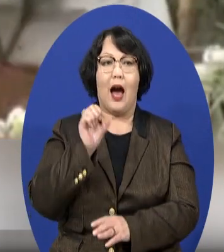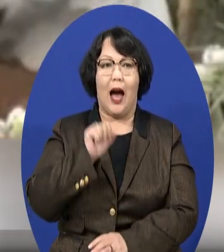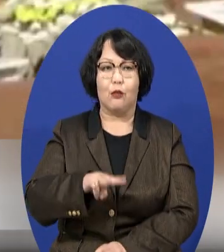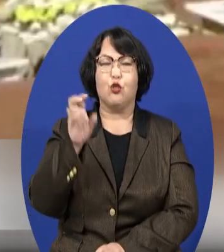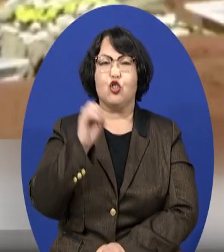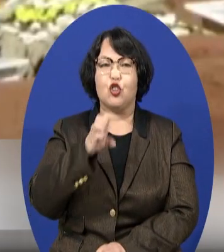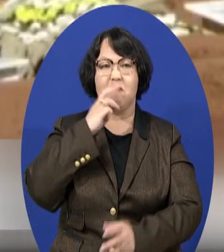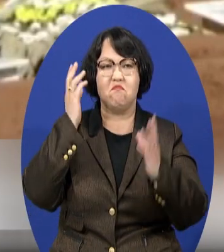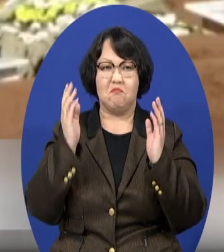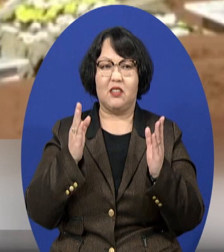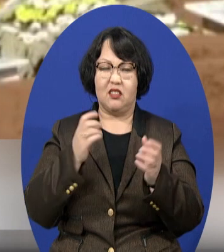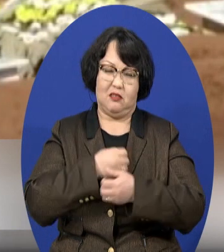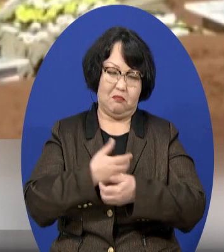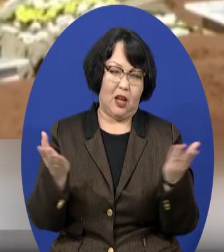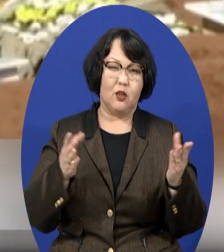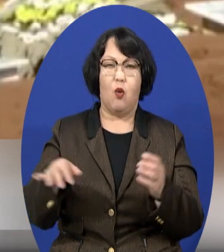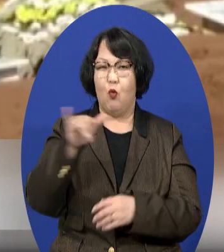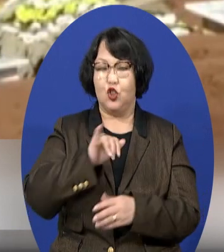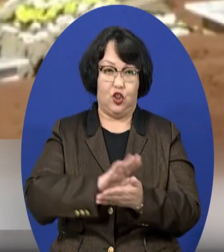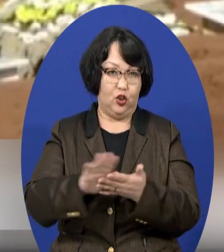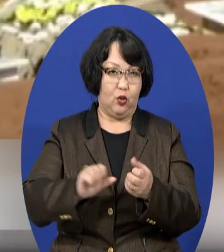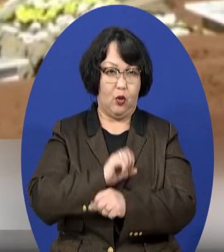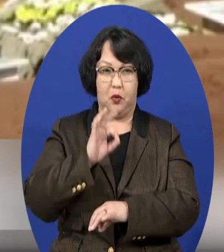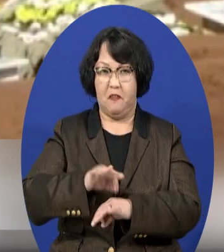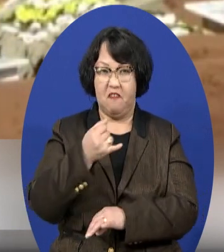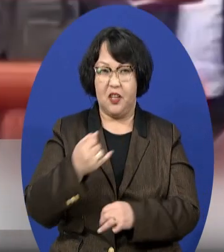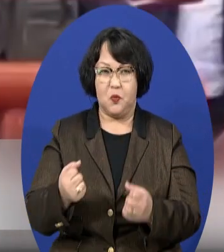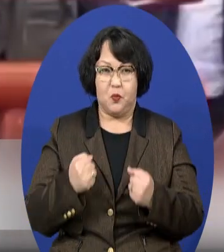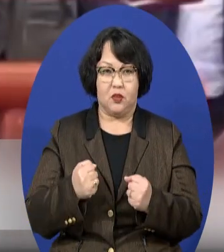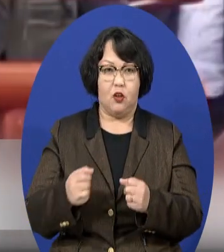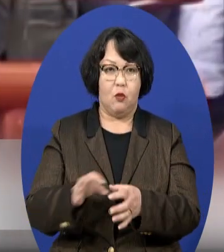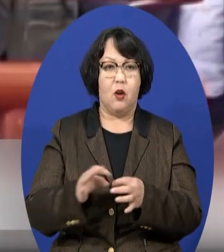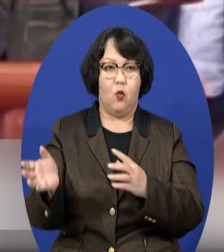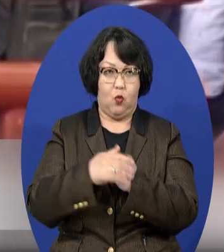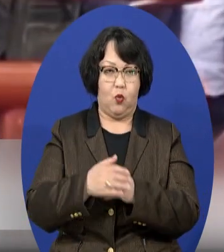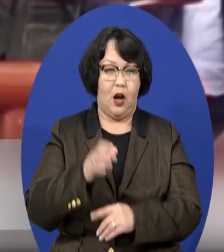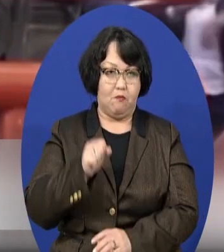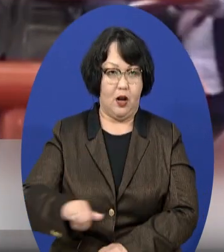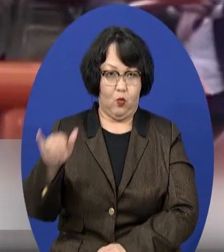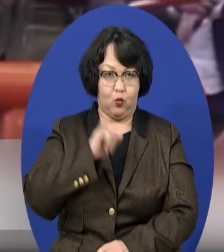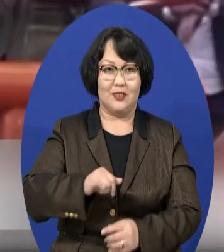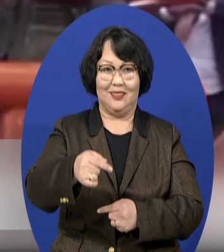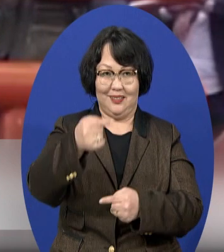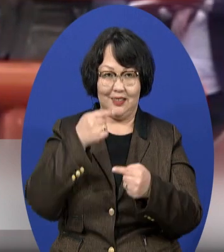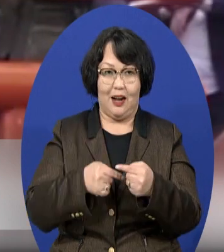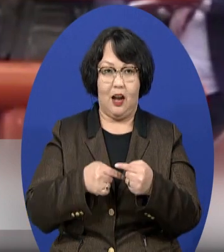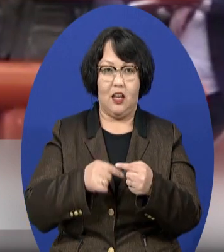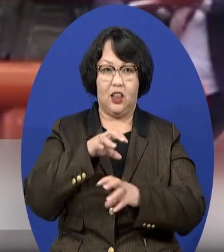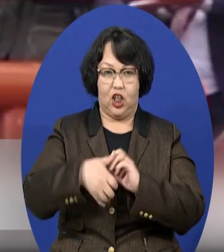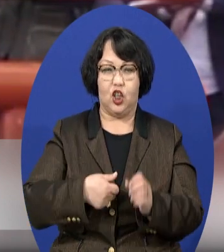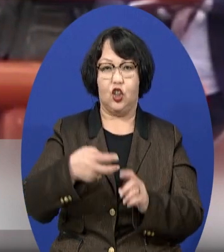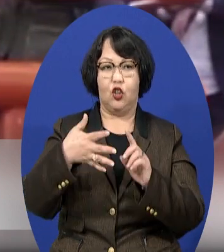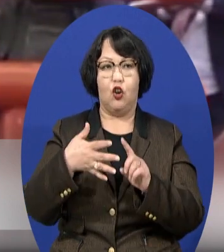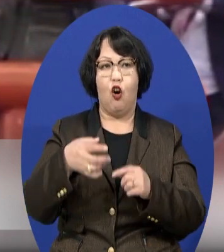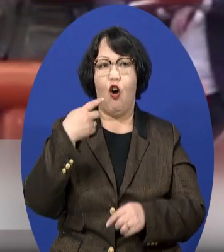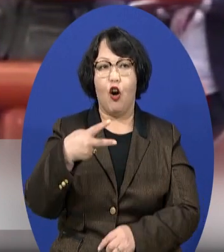байна. Тус улс шинэ коронавирусээс үүдэлтэй нийт эмнэлгийн тоогоор Америк нэгдсэн улсын дараа буюу дэлхийд хоёрт орж байгаа